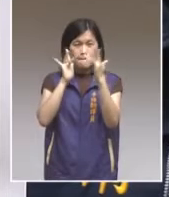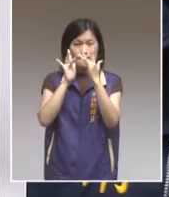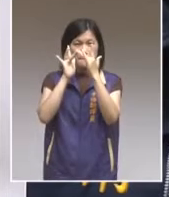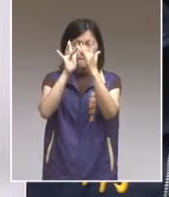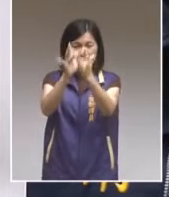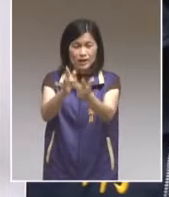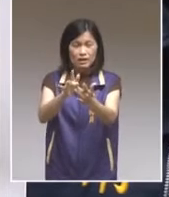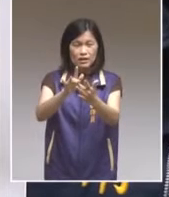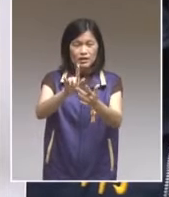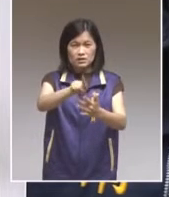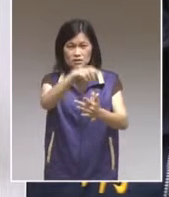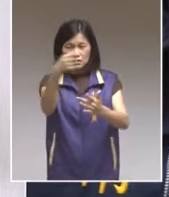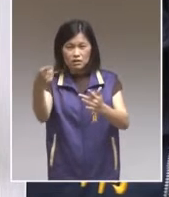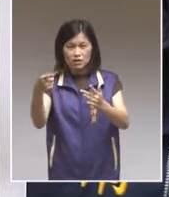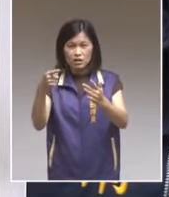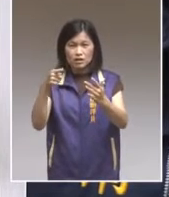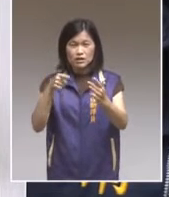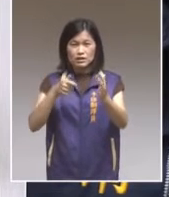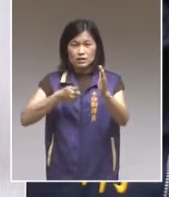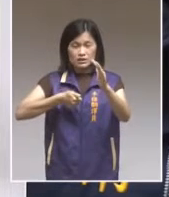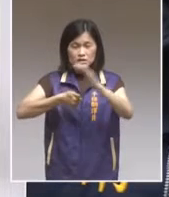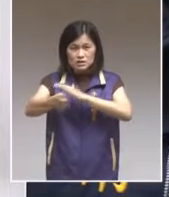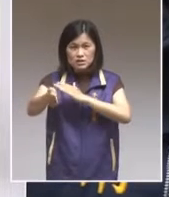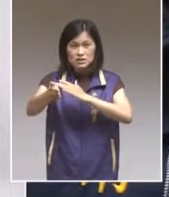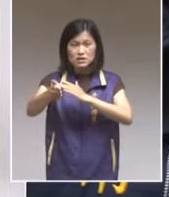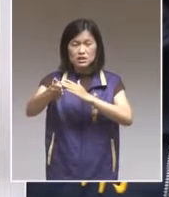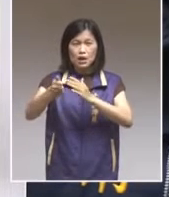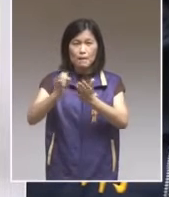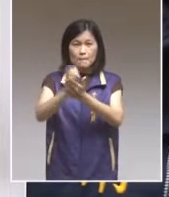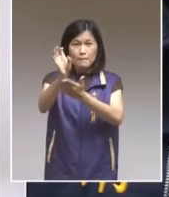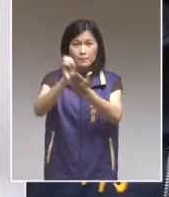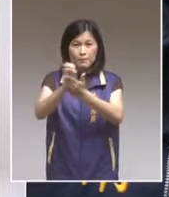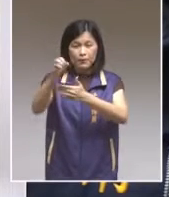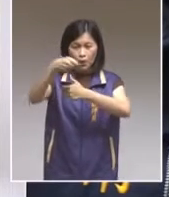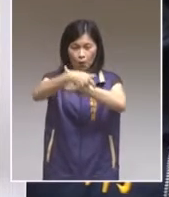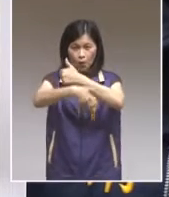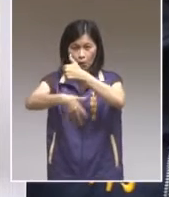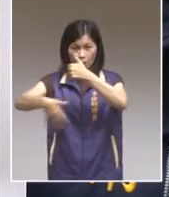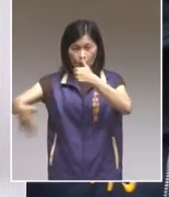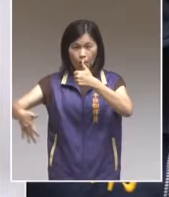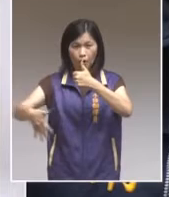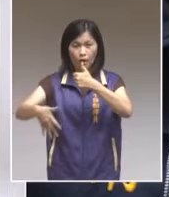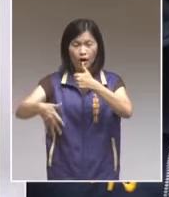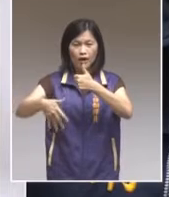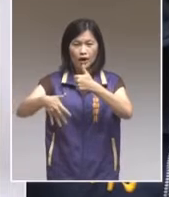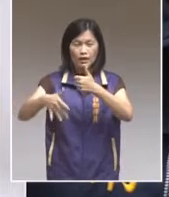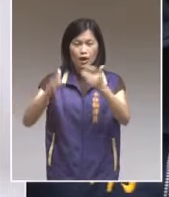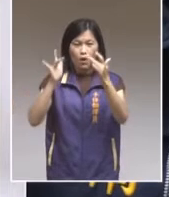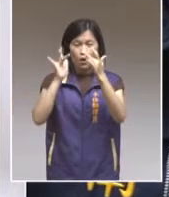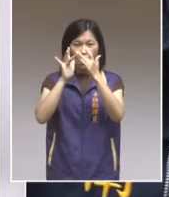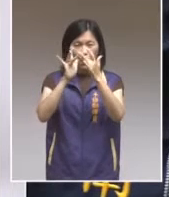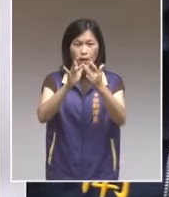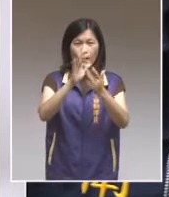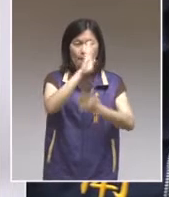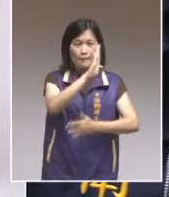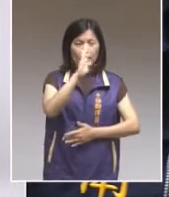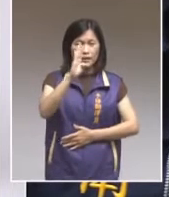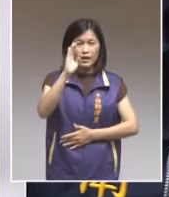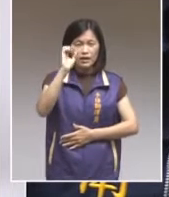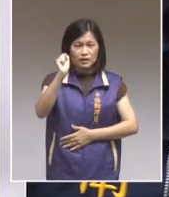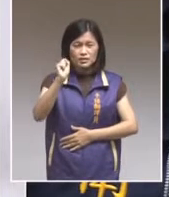那会进入到这个通报系统，那这个连结可以由这个连结网站